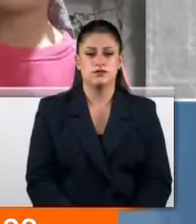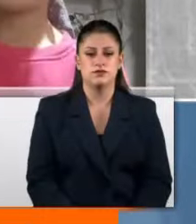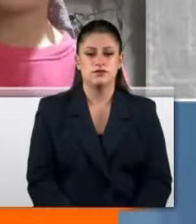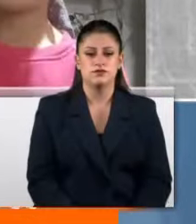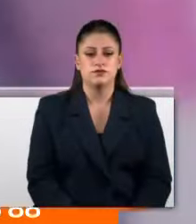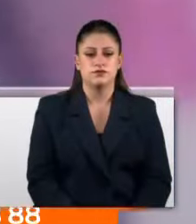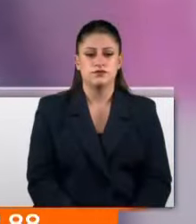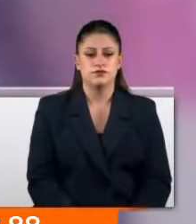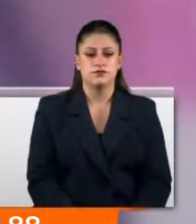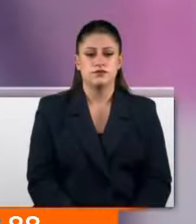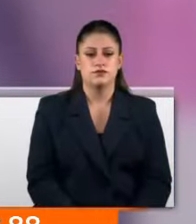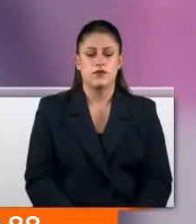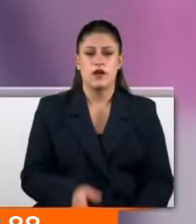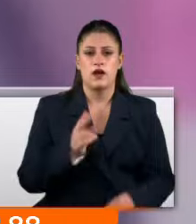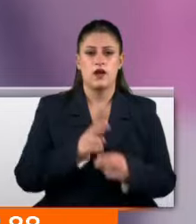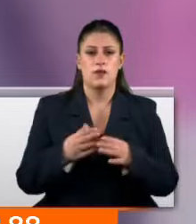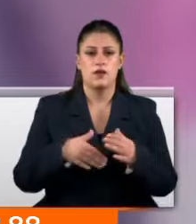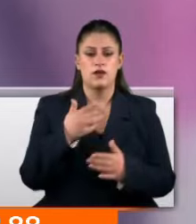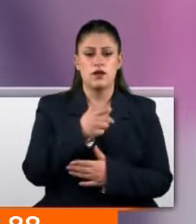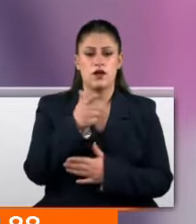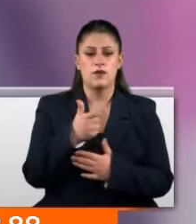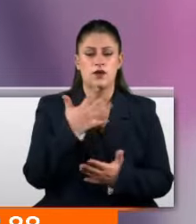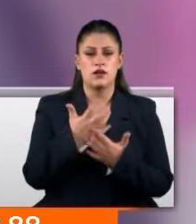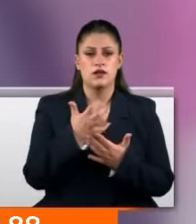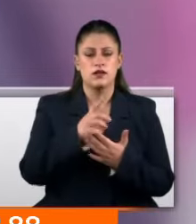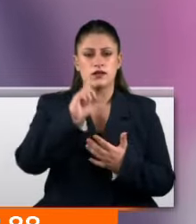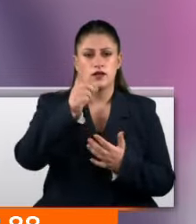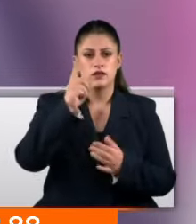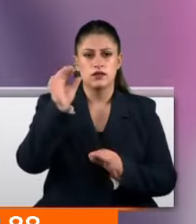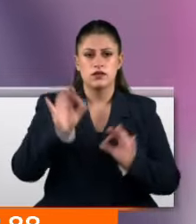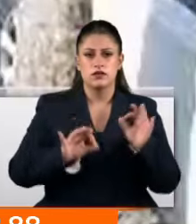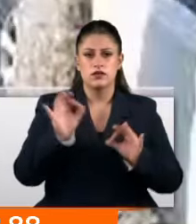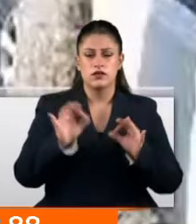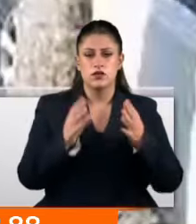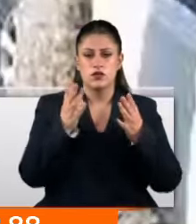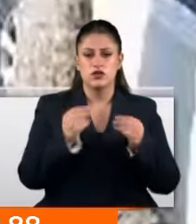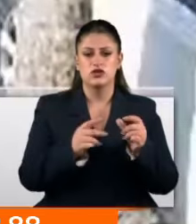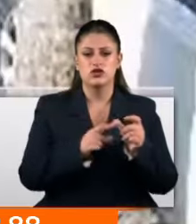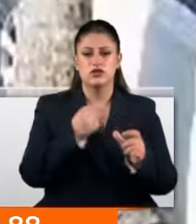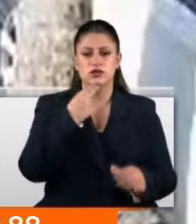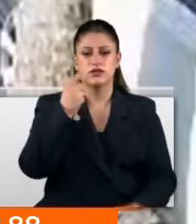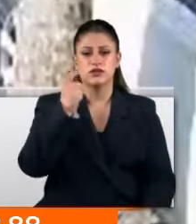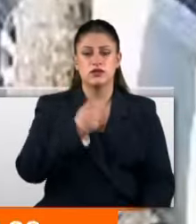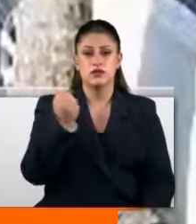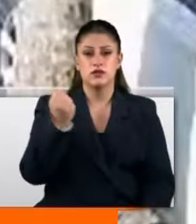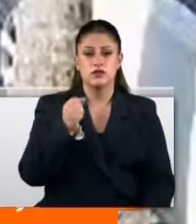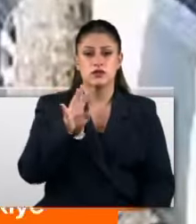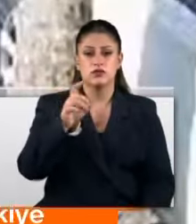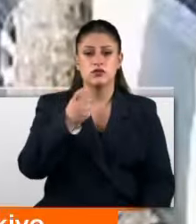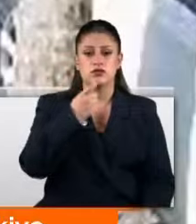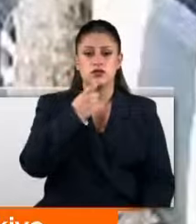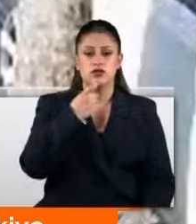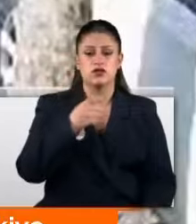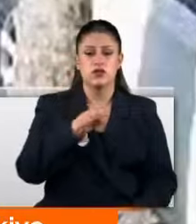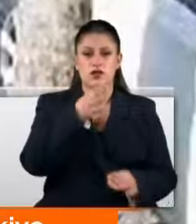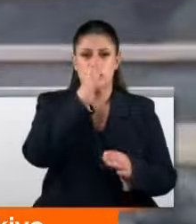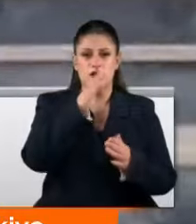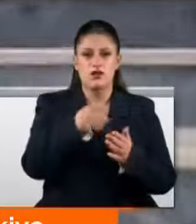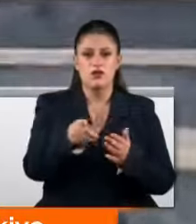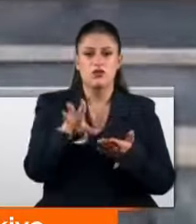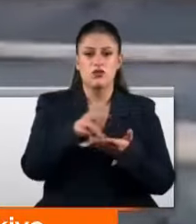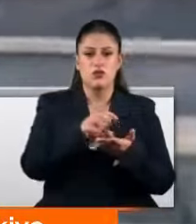o zoruma gidiyor. Hemen ardından kamera kayıtları tek tek incelenmiş, Şirin'in katili 49 yaşındaki kağıt toplayıcısı deşifre